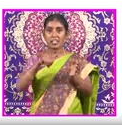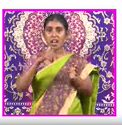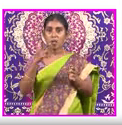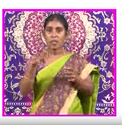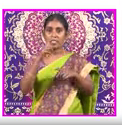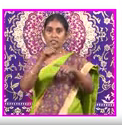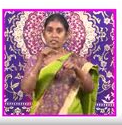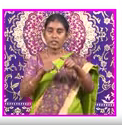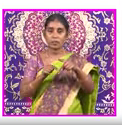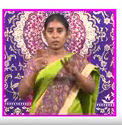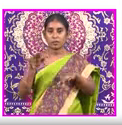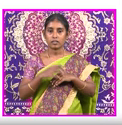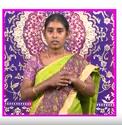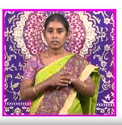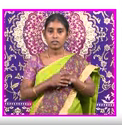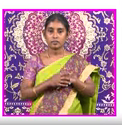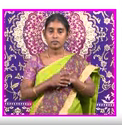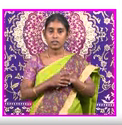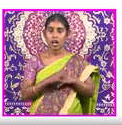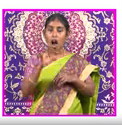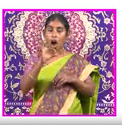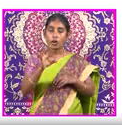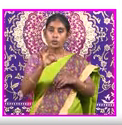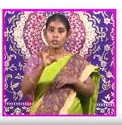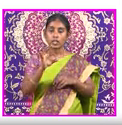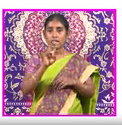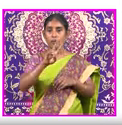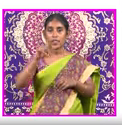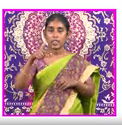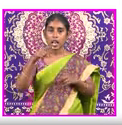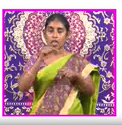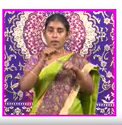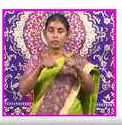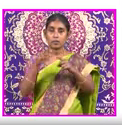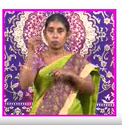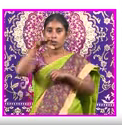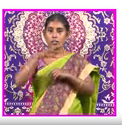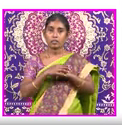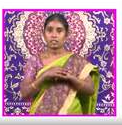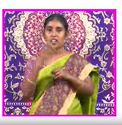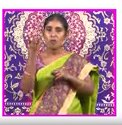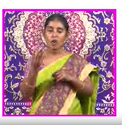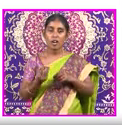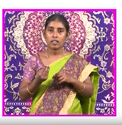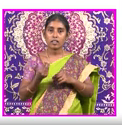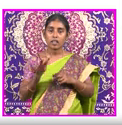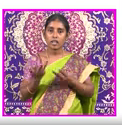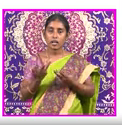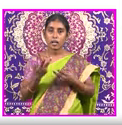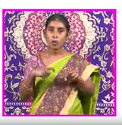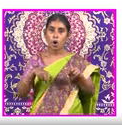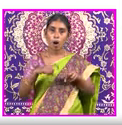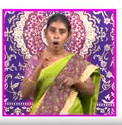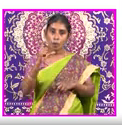இருக்குது, உங்களுக்கு டிஸ்பிளேல இருக்குது 78% இருக்குது, ஆக்சிஜன் 21% இருக்குது. இந்த வாயுக்களை தவிர கார்பன்